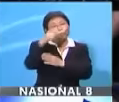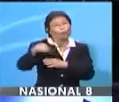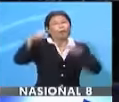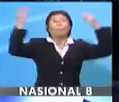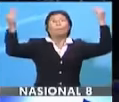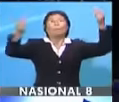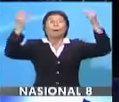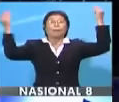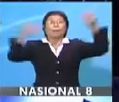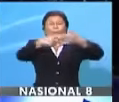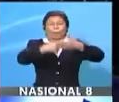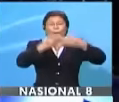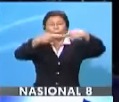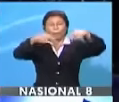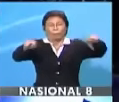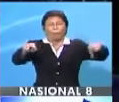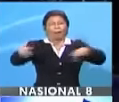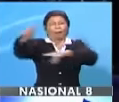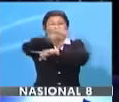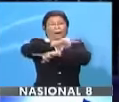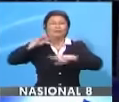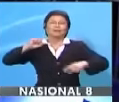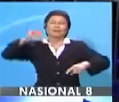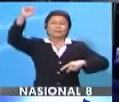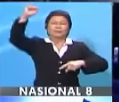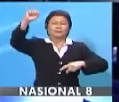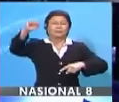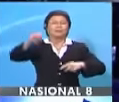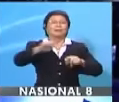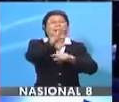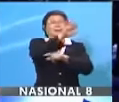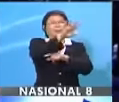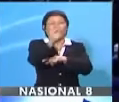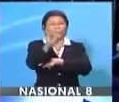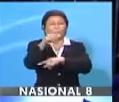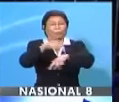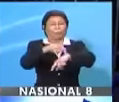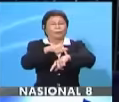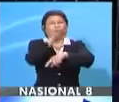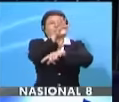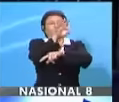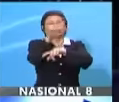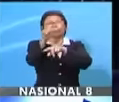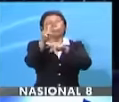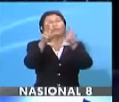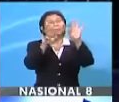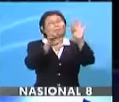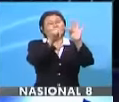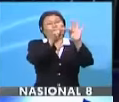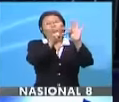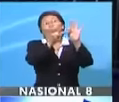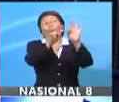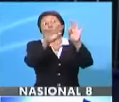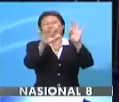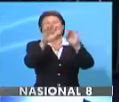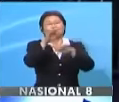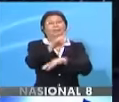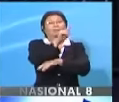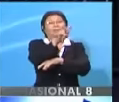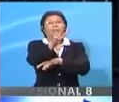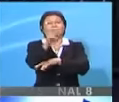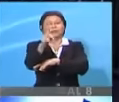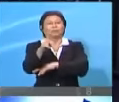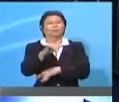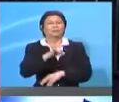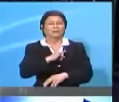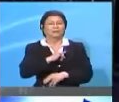majlis pra-pelancaran Hari Kebangsaan yang ke-58 pada jam 9.25 minit malam. Jangan lupa di TV1. Untuk itu, saya